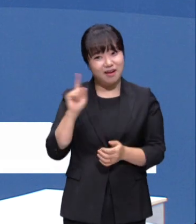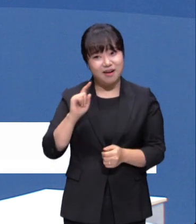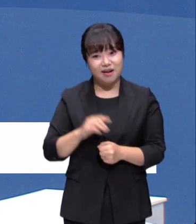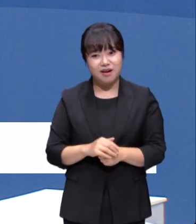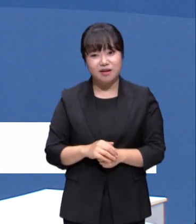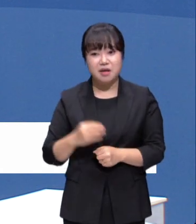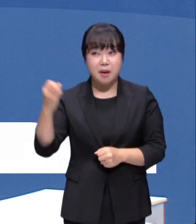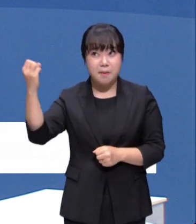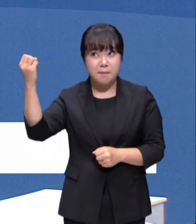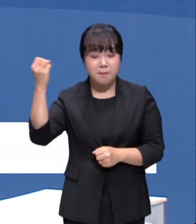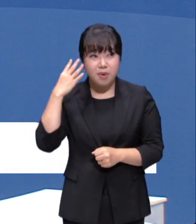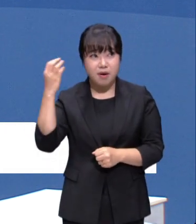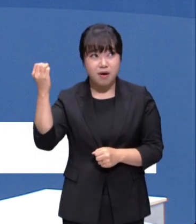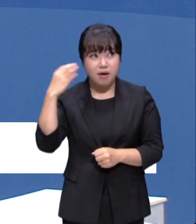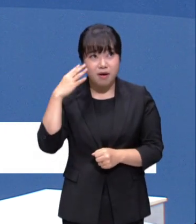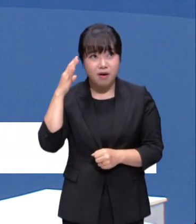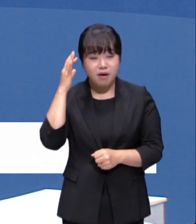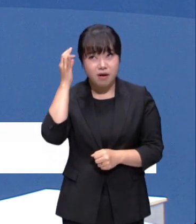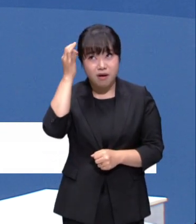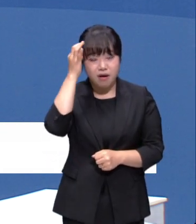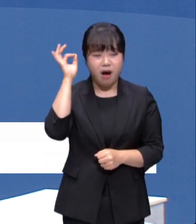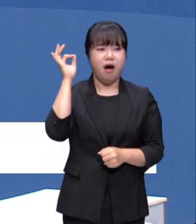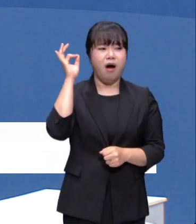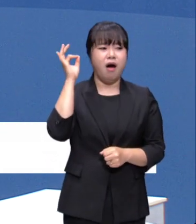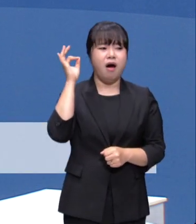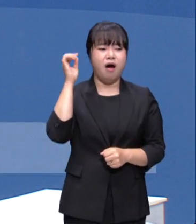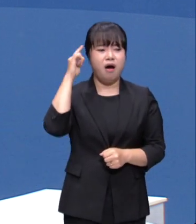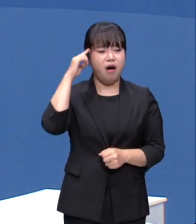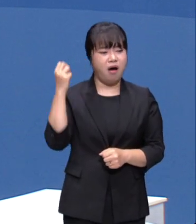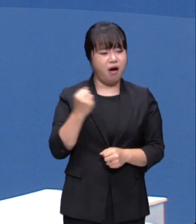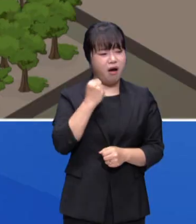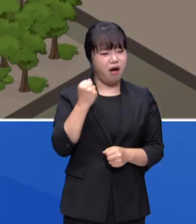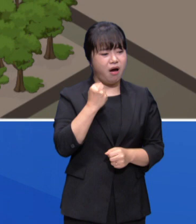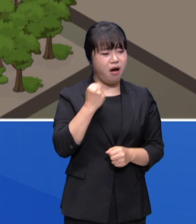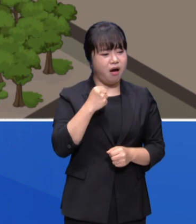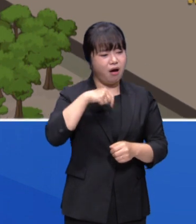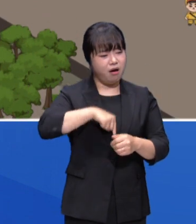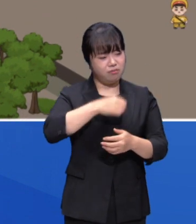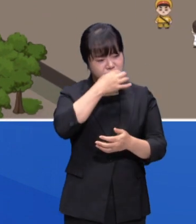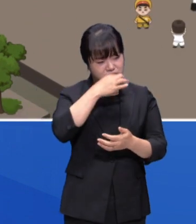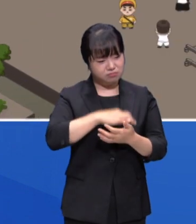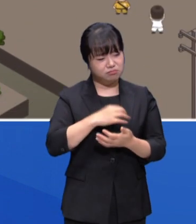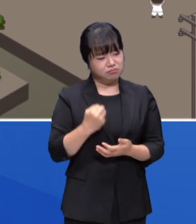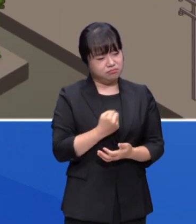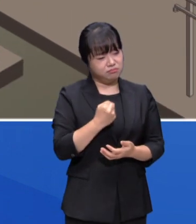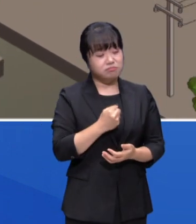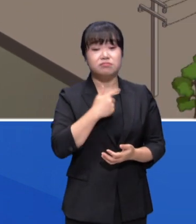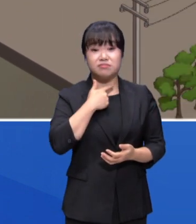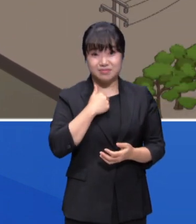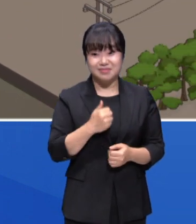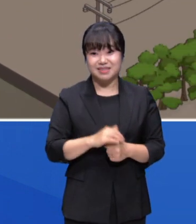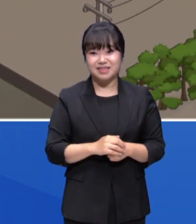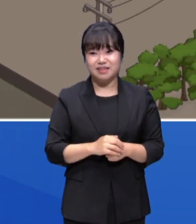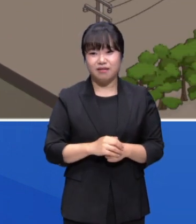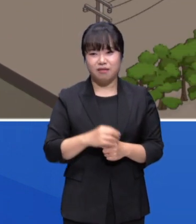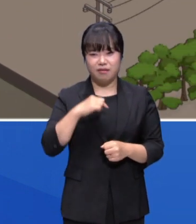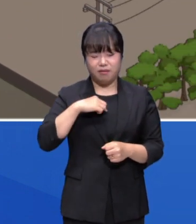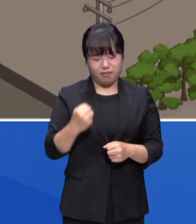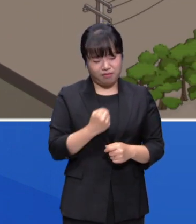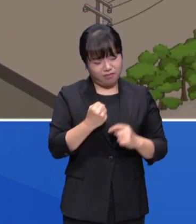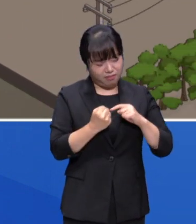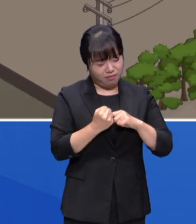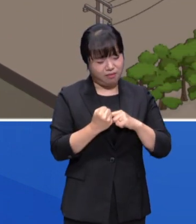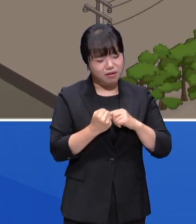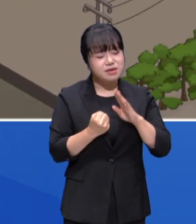마디 들으면 네. 그게 가슴에 꽂히면은 평생 남더라고요. 네. 그리고 그게 이제 삶에 인생에